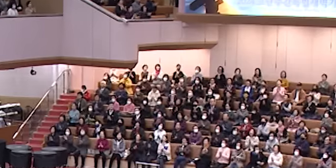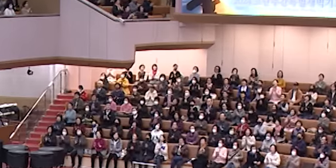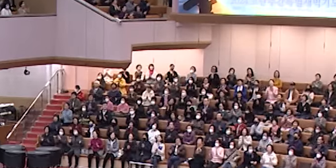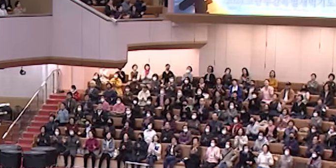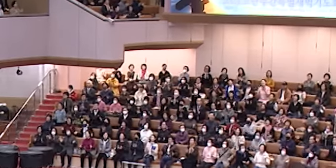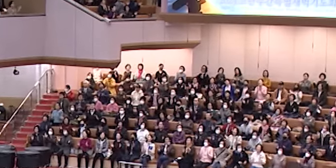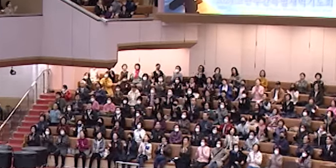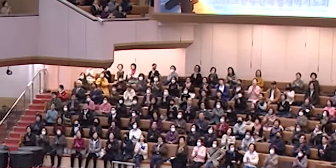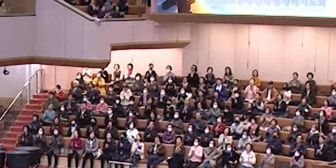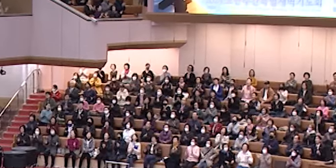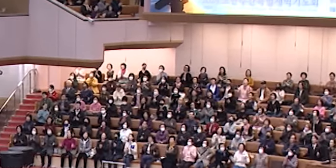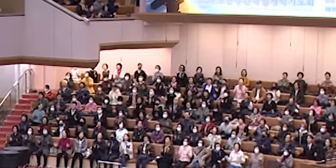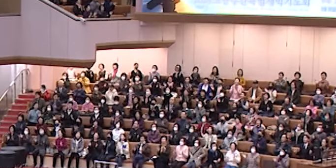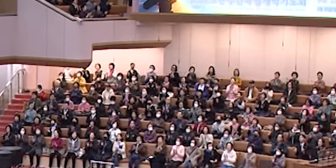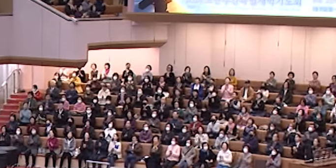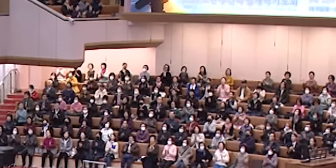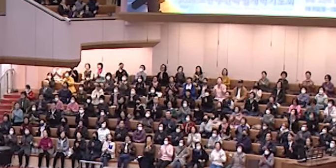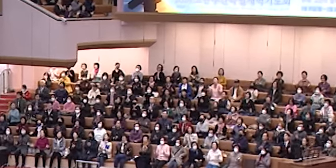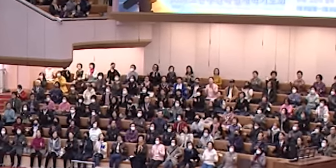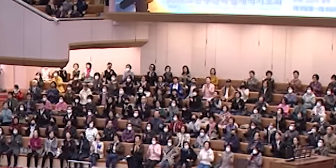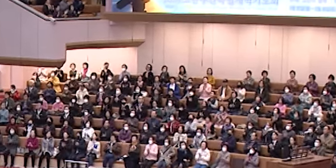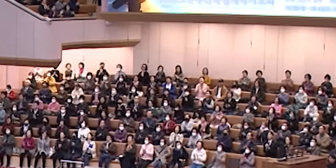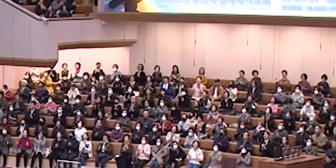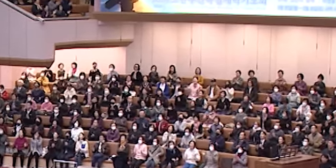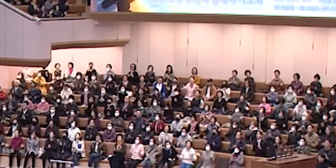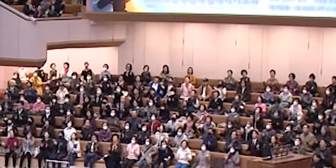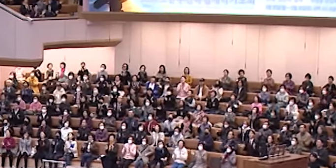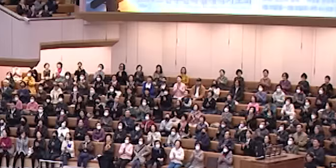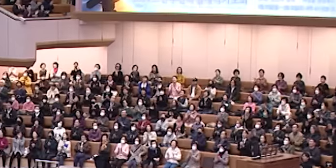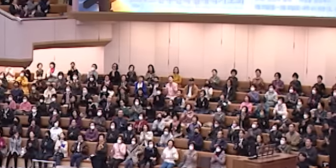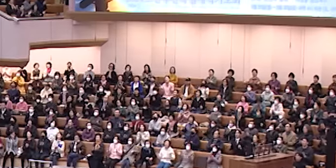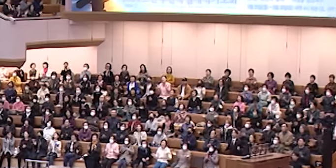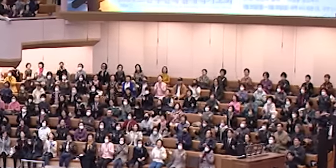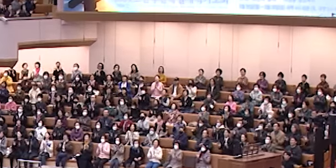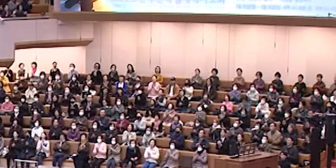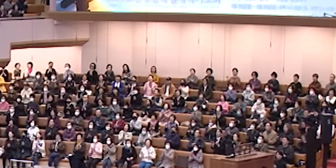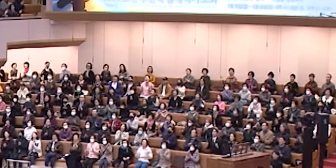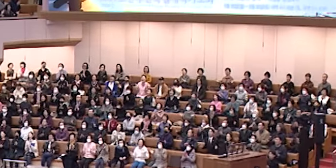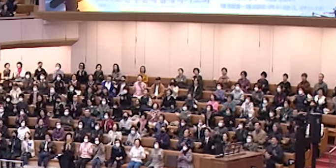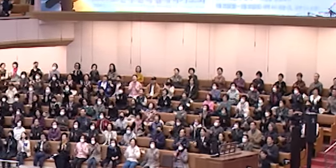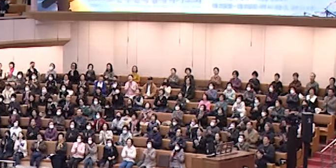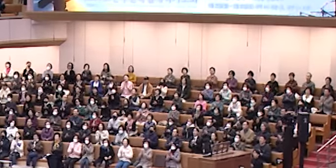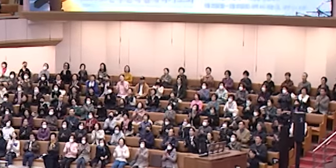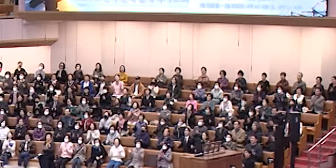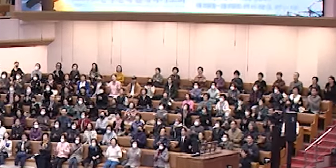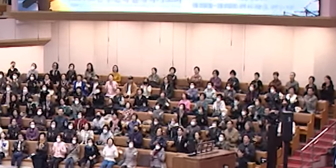샘물과 같은 보혈은 주님의 피로다.